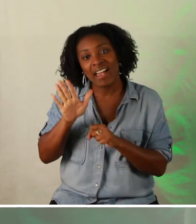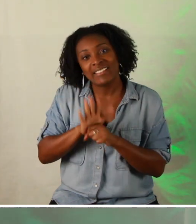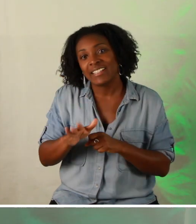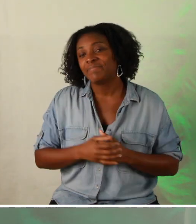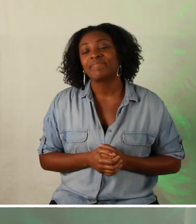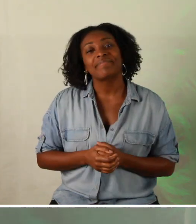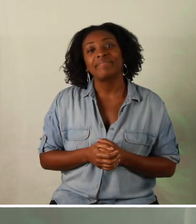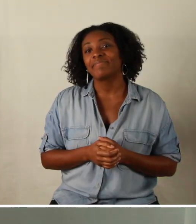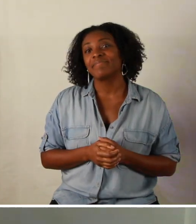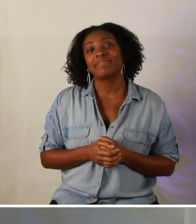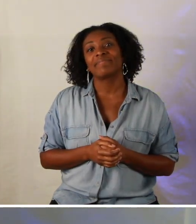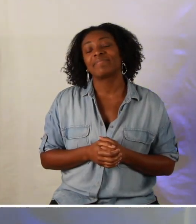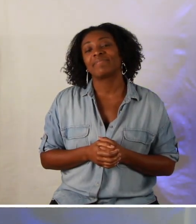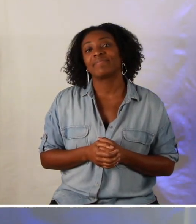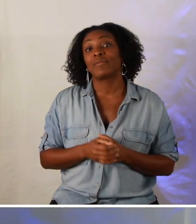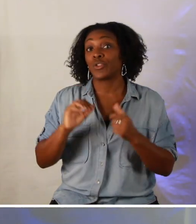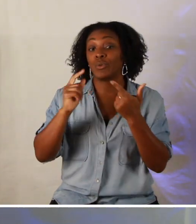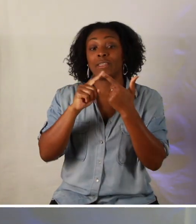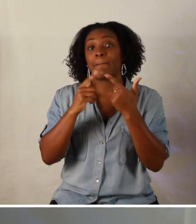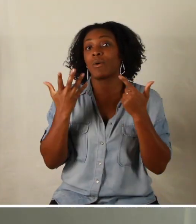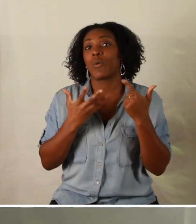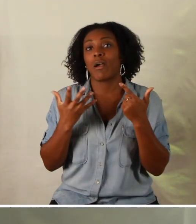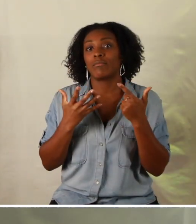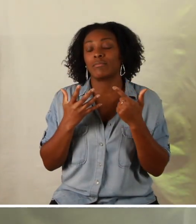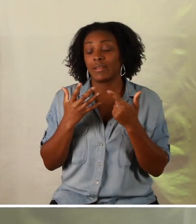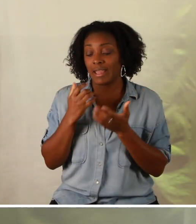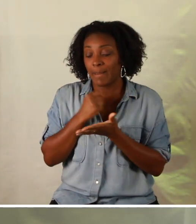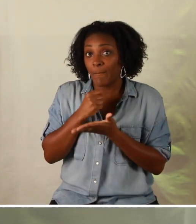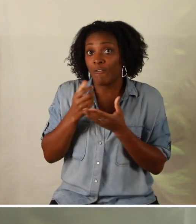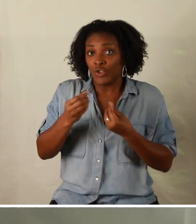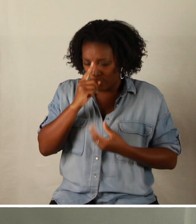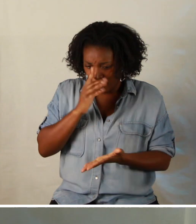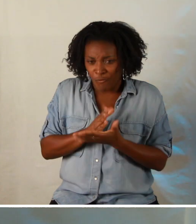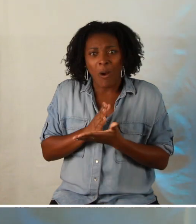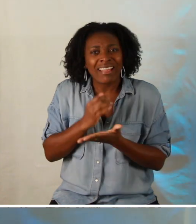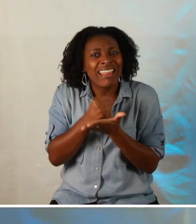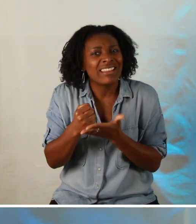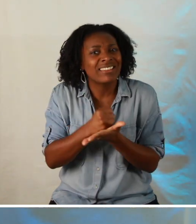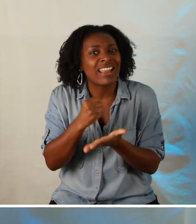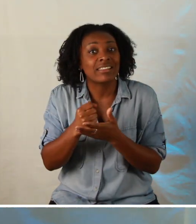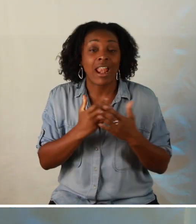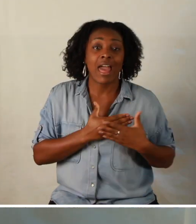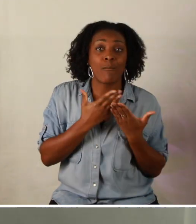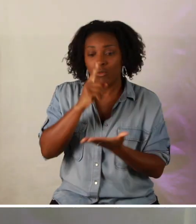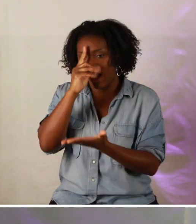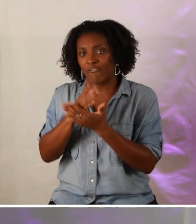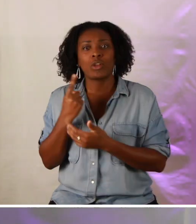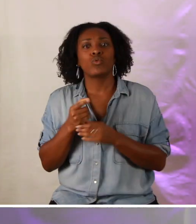La deuxième chose, c'est que l'épreuve teste notre foi. L'amour et la foi sont toujours liés dans les